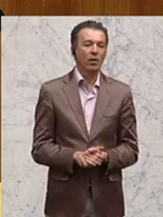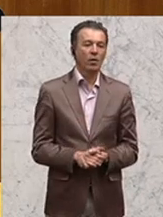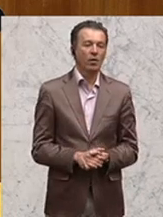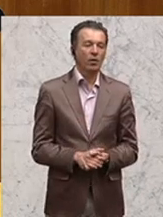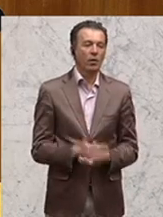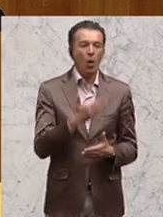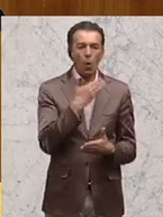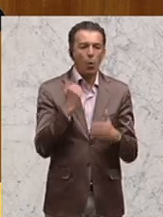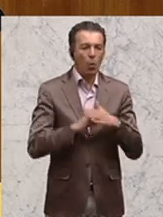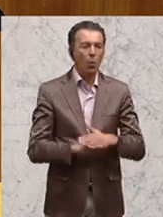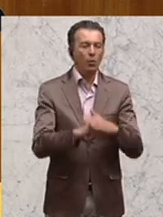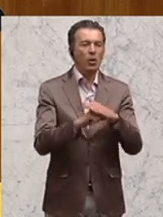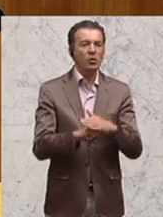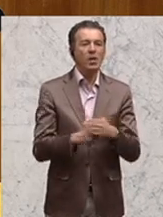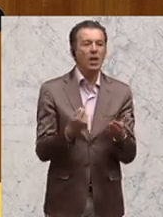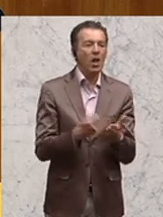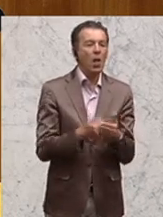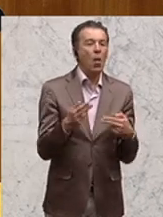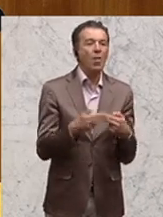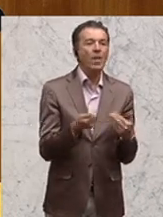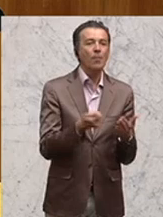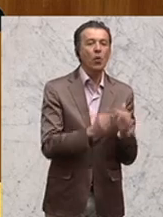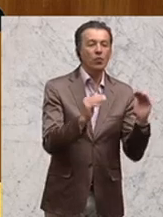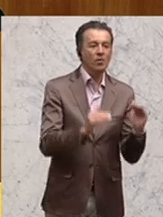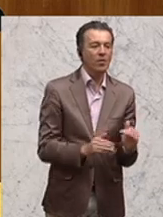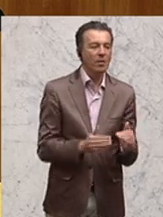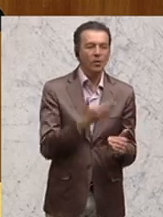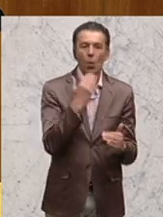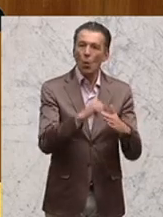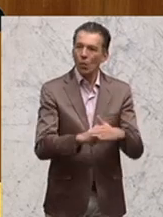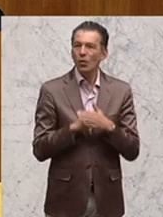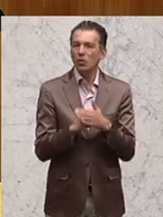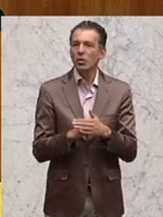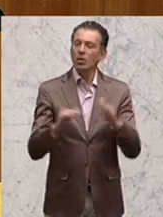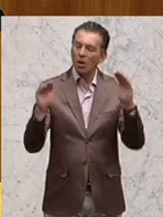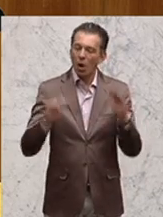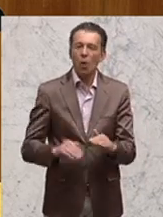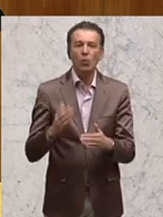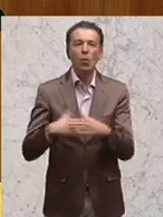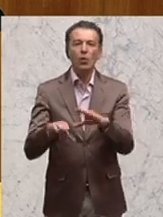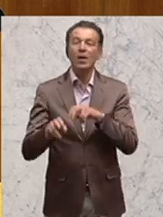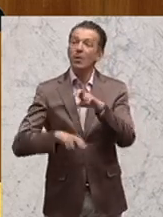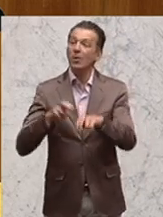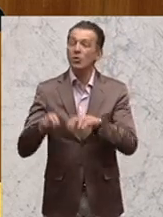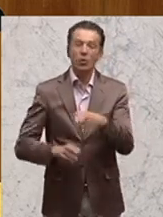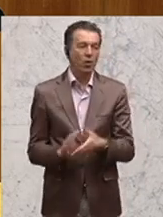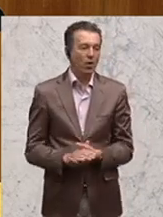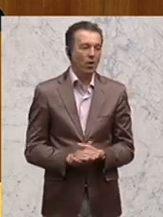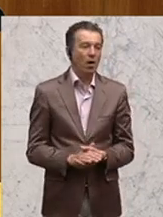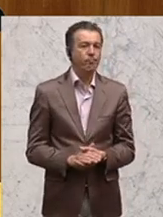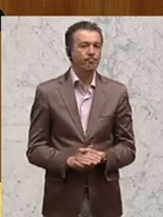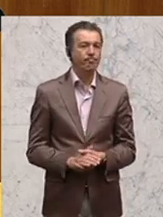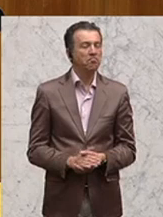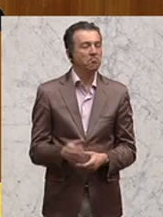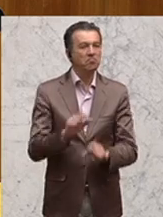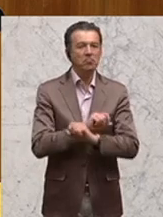nicht unterstützt Lohnnebenkostensenkung, die haben nicht unterstützt runter mit den Unternehmenssteuern. Die Botschaft